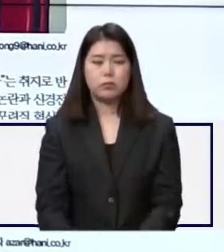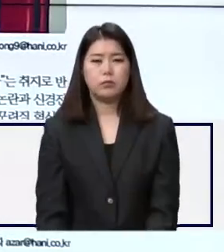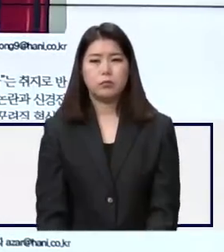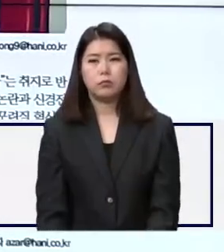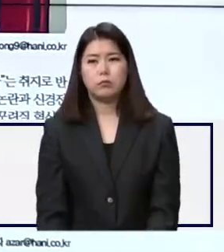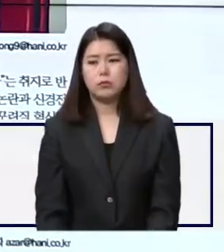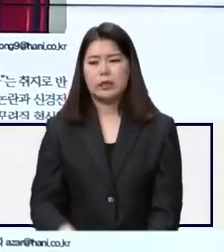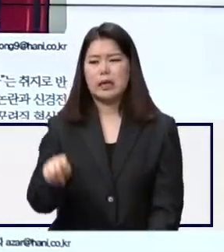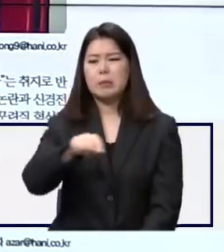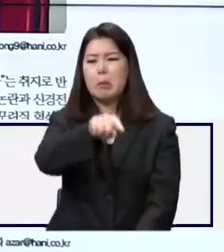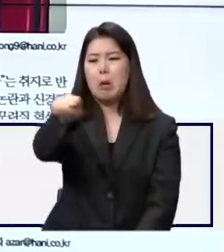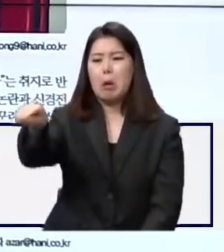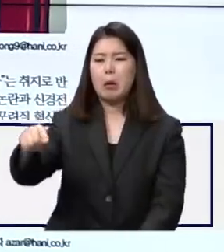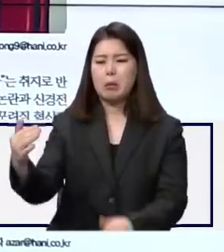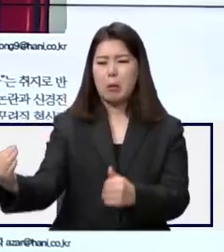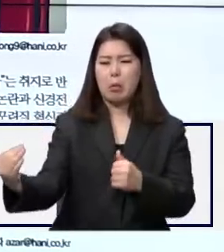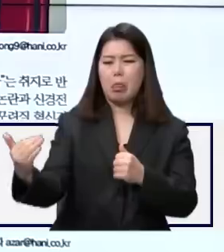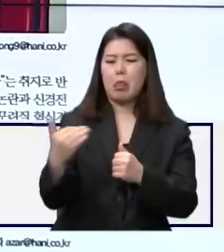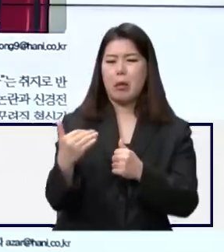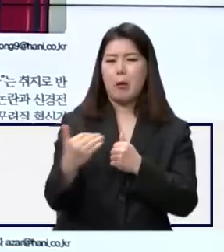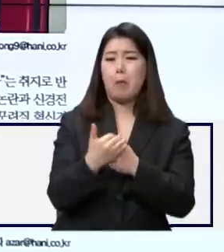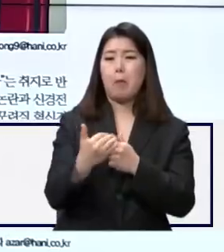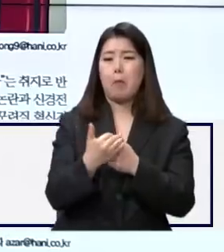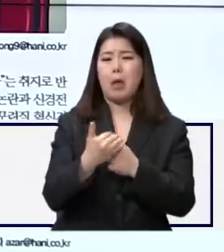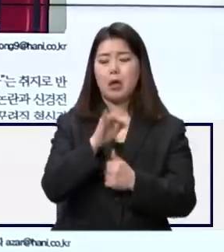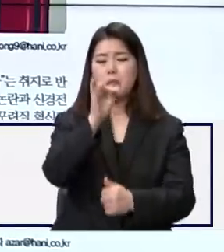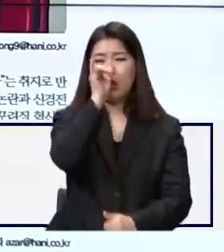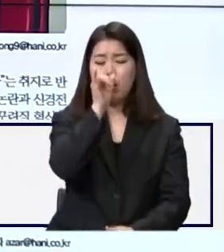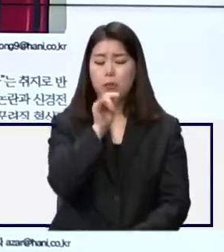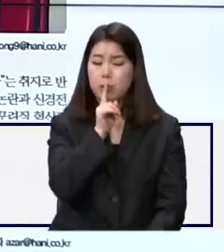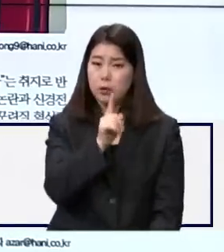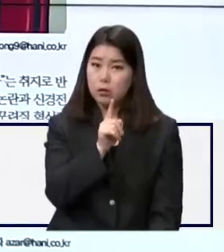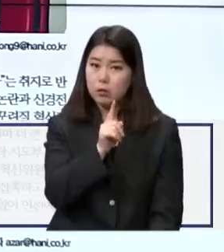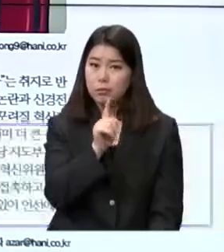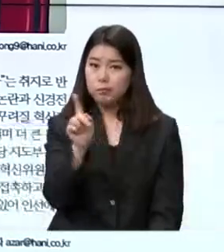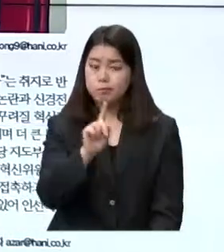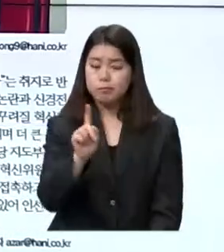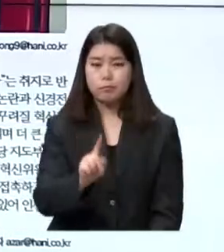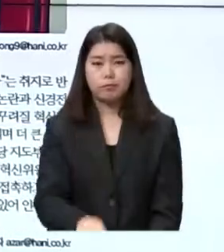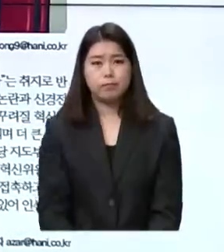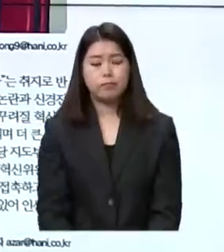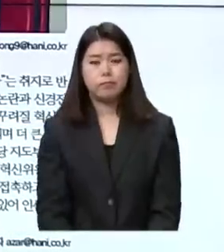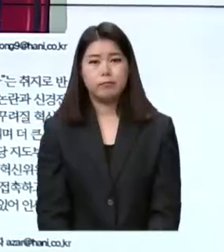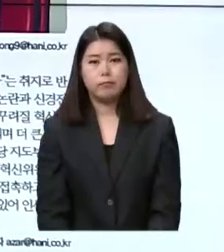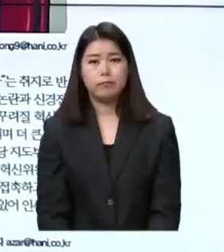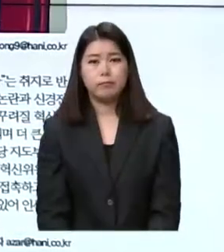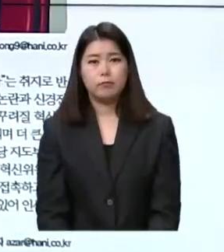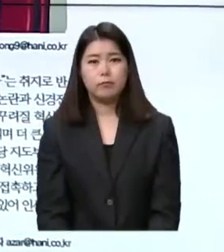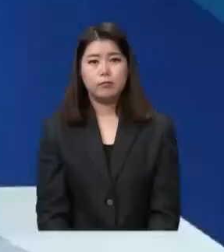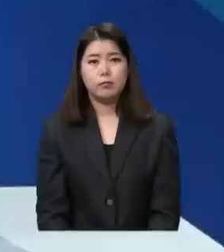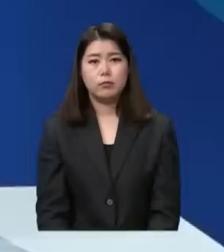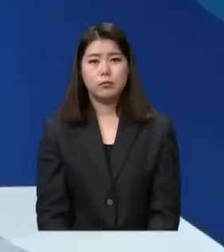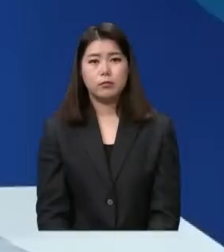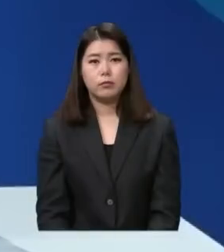대표 외부 이간질이다라고 지금 얘기를 했는데요요 얘기 같이 좀 들어보고 오시죠